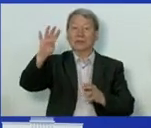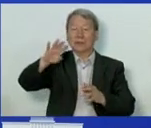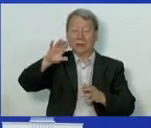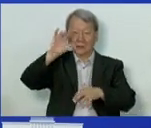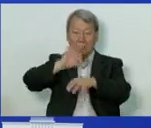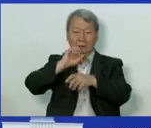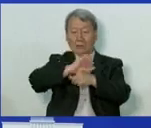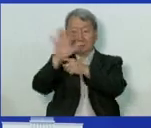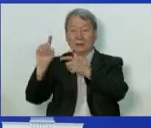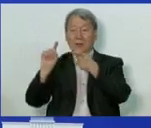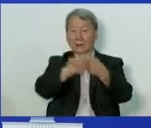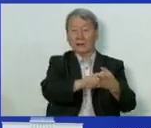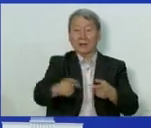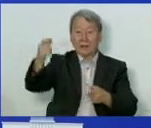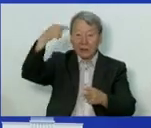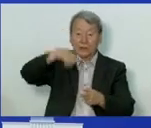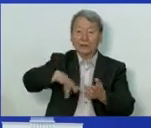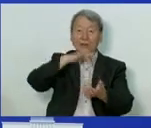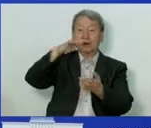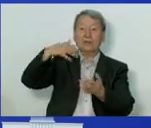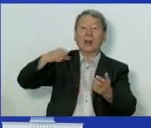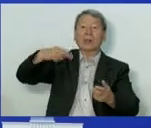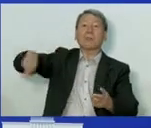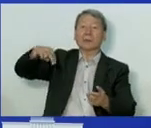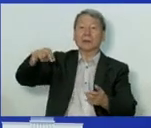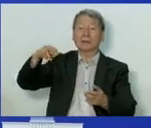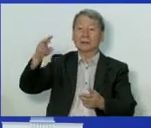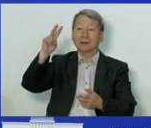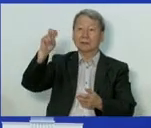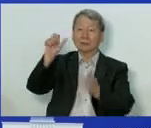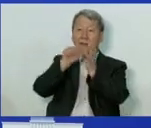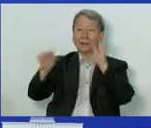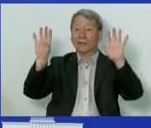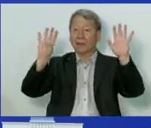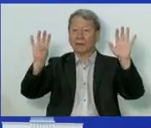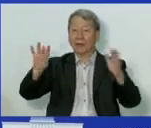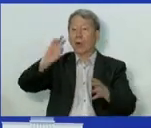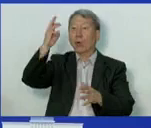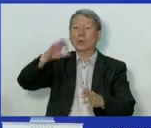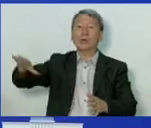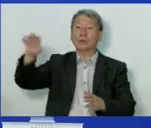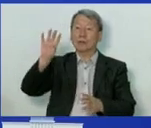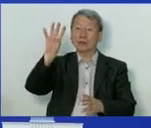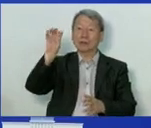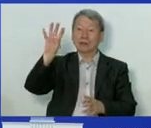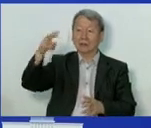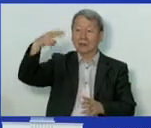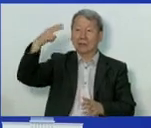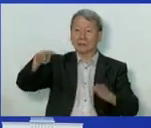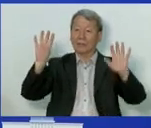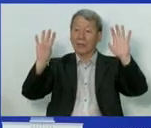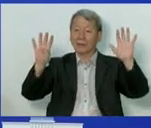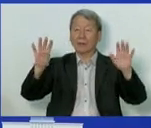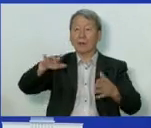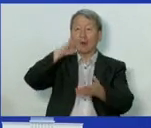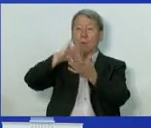4204 подтвержденных случая. Из них Джалабадская область 269, Ошская область